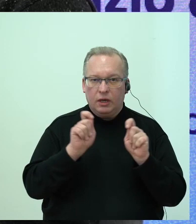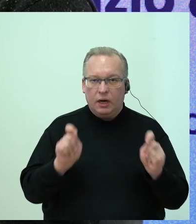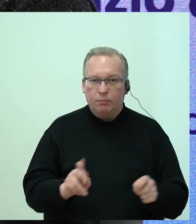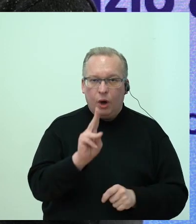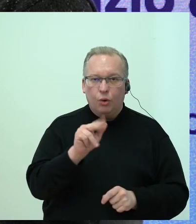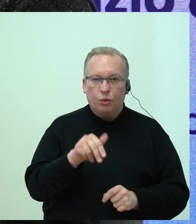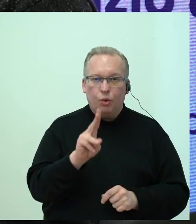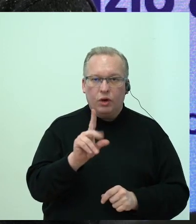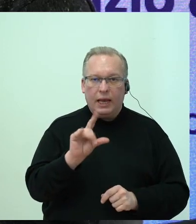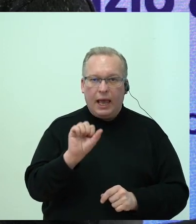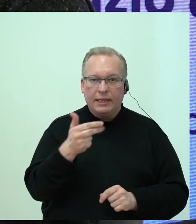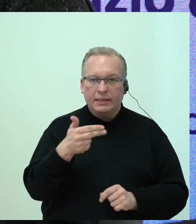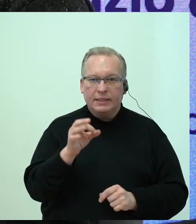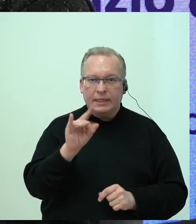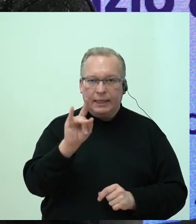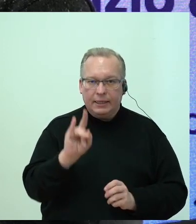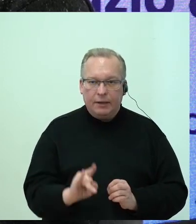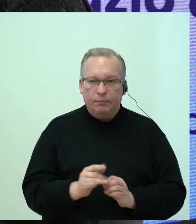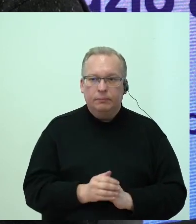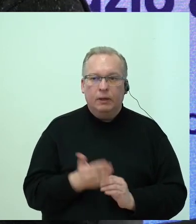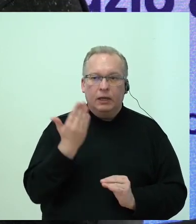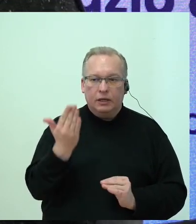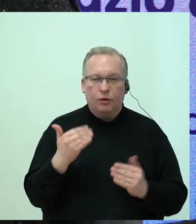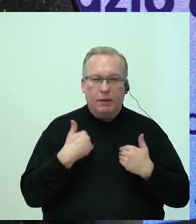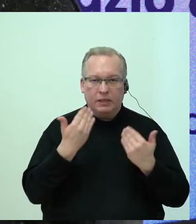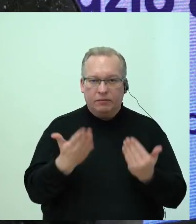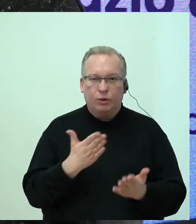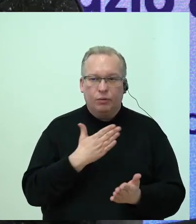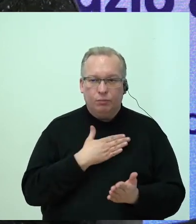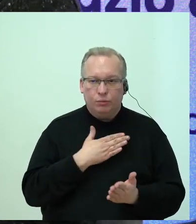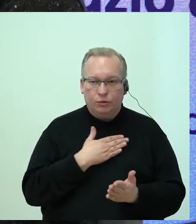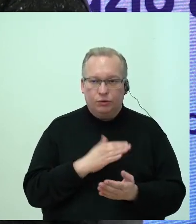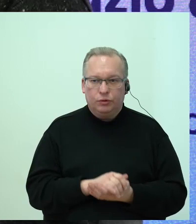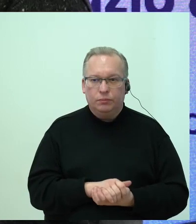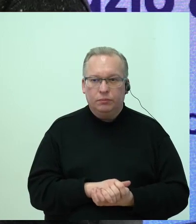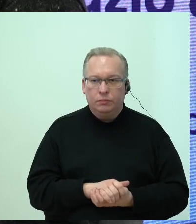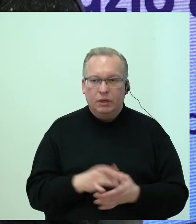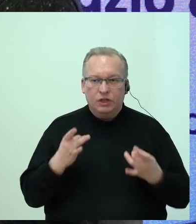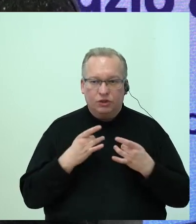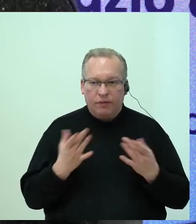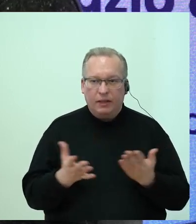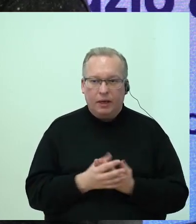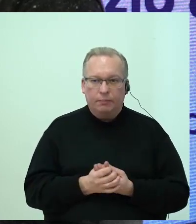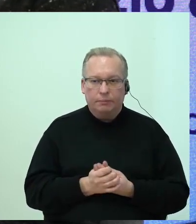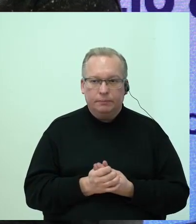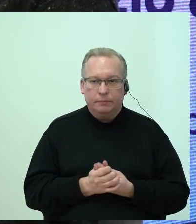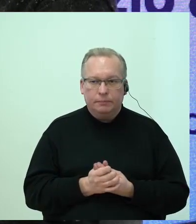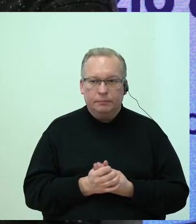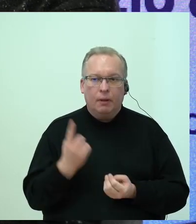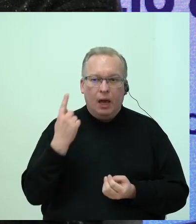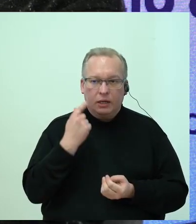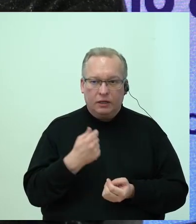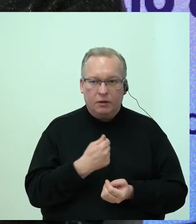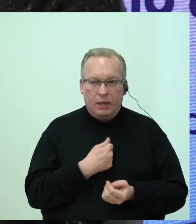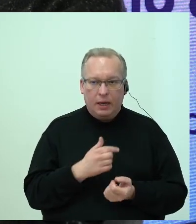poniai Kuklianski, kad ji pasveikintų mūsų Hanuką. You hear me? Okay. Ar girdite